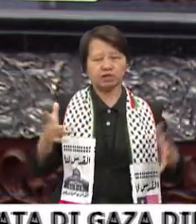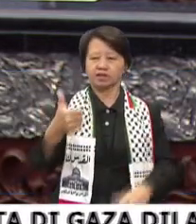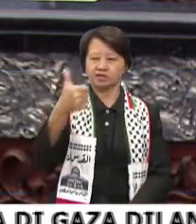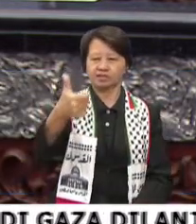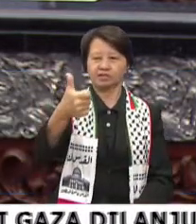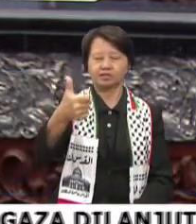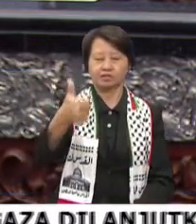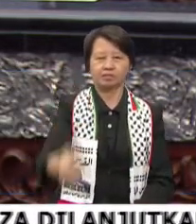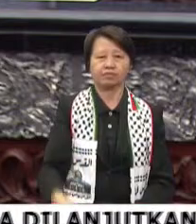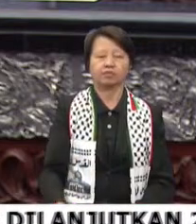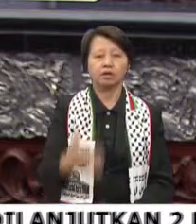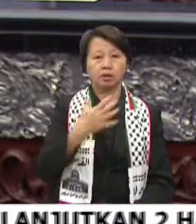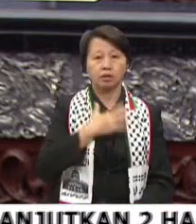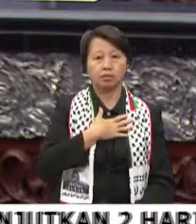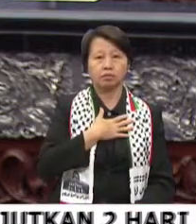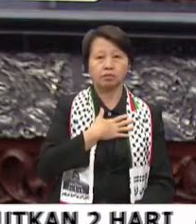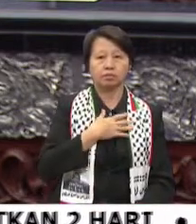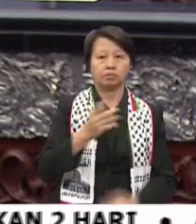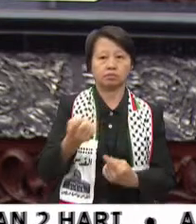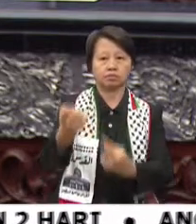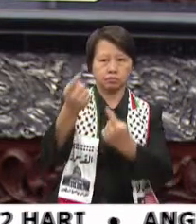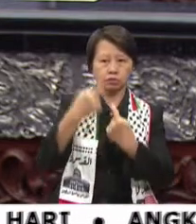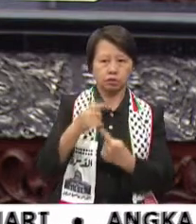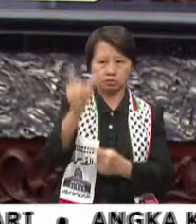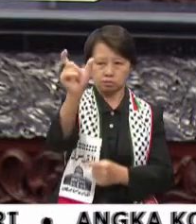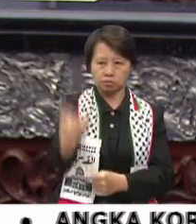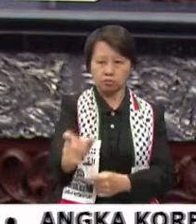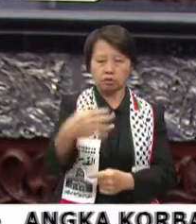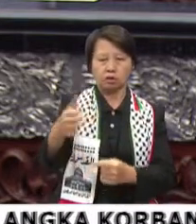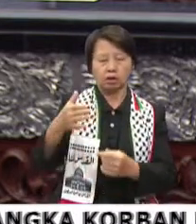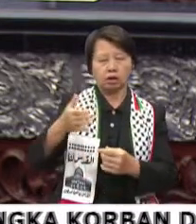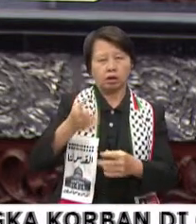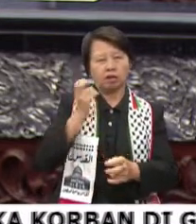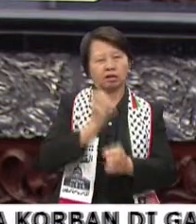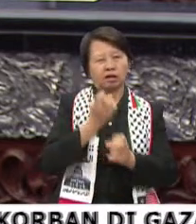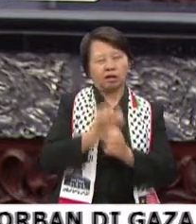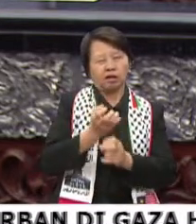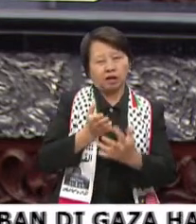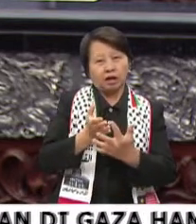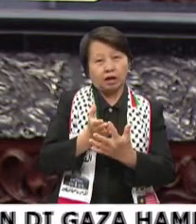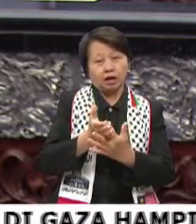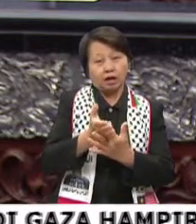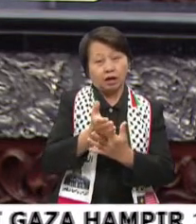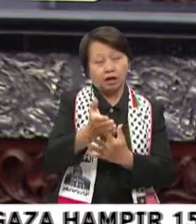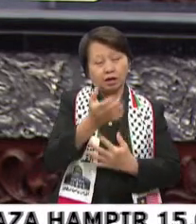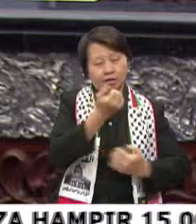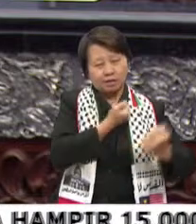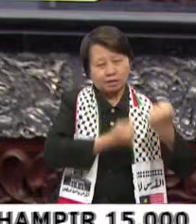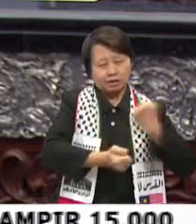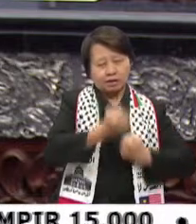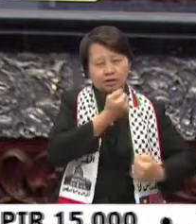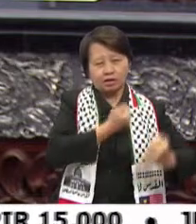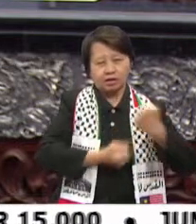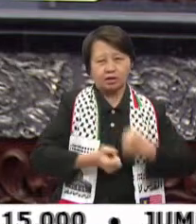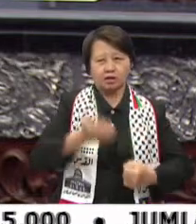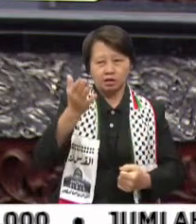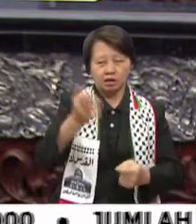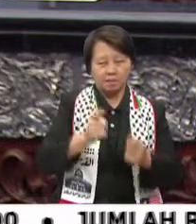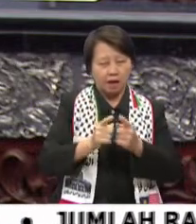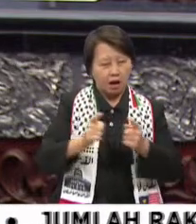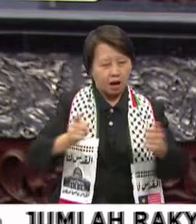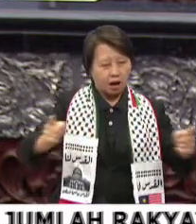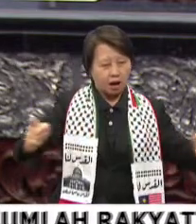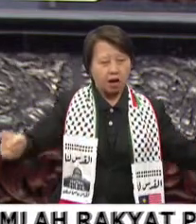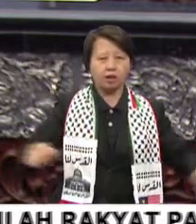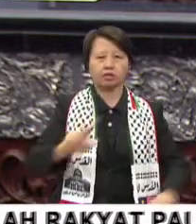besar jawapan dari susut tubuh yang telah melalui liku-liku Derita Dan penderitaan yang amat panjang